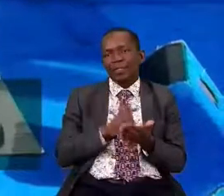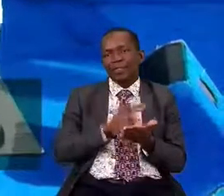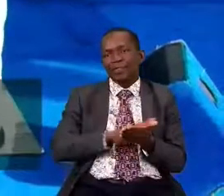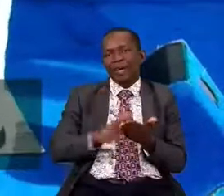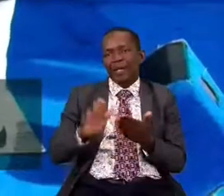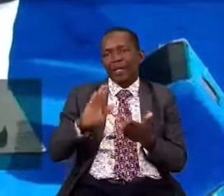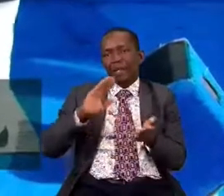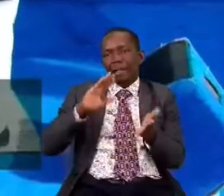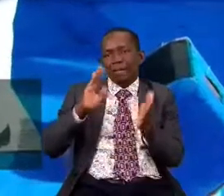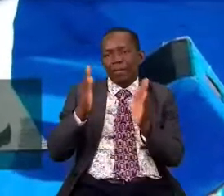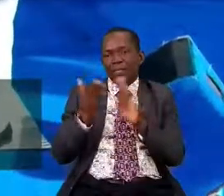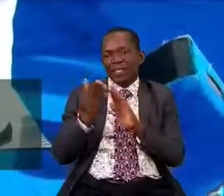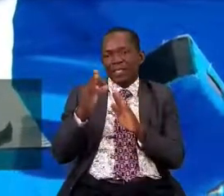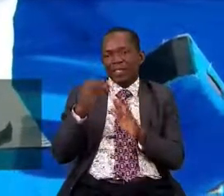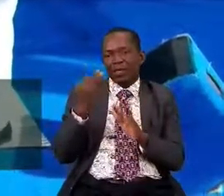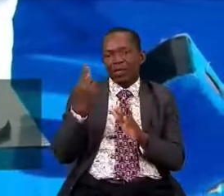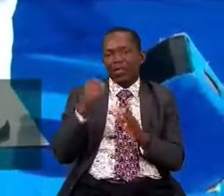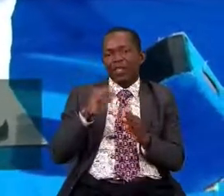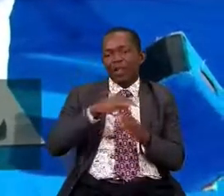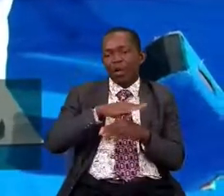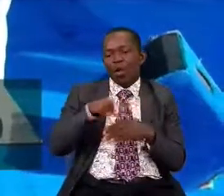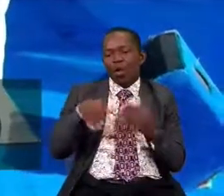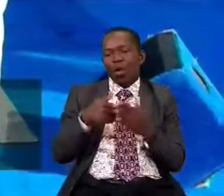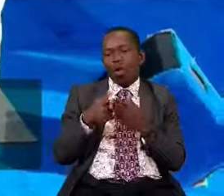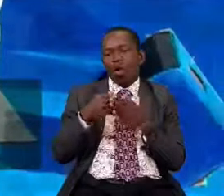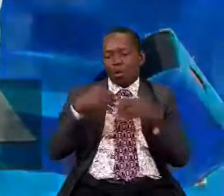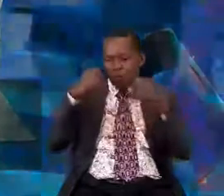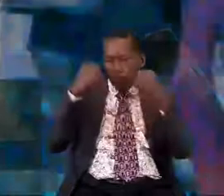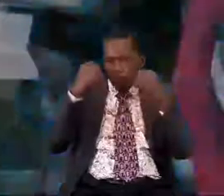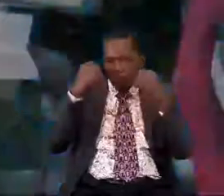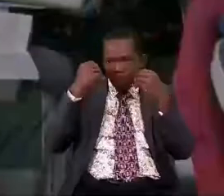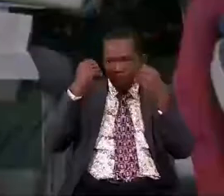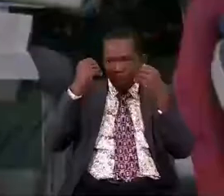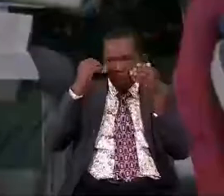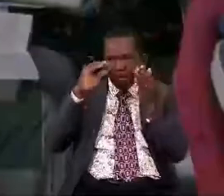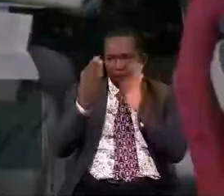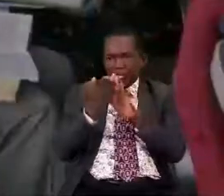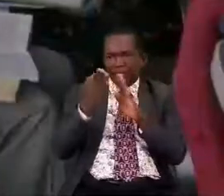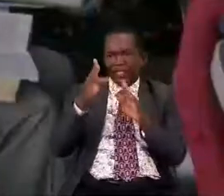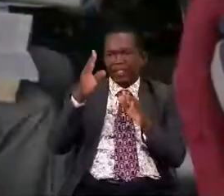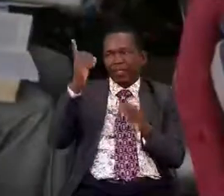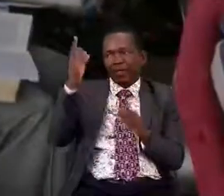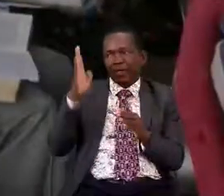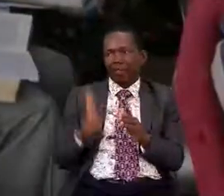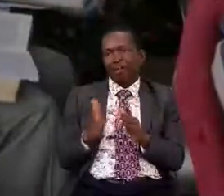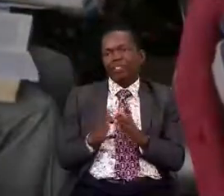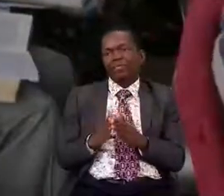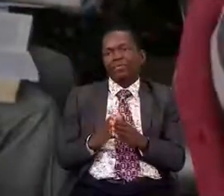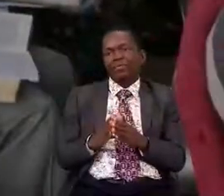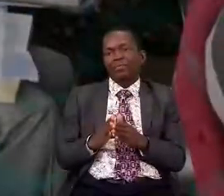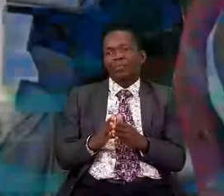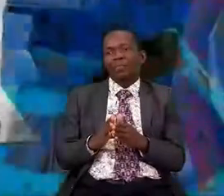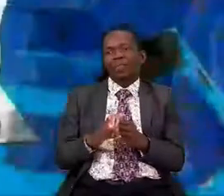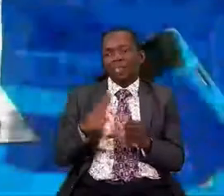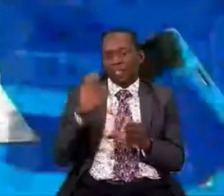Toujours présent dans la mer. Si tu vas au fond de la mer, il est là. Si tu prends